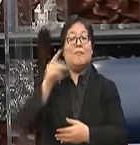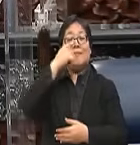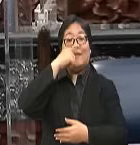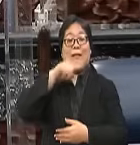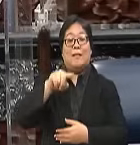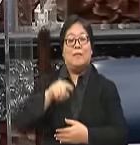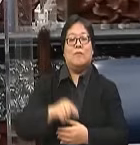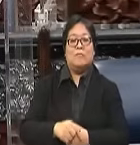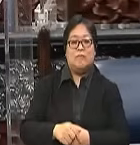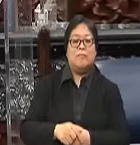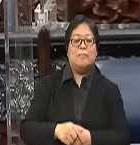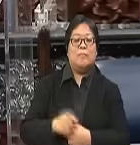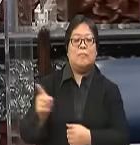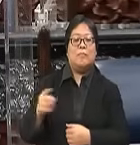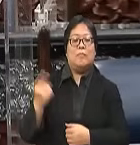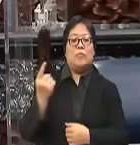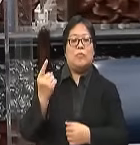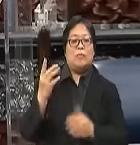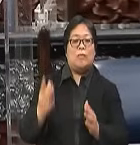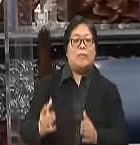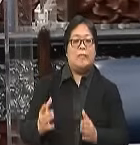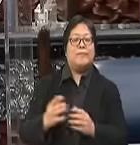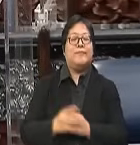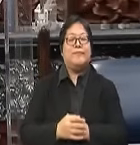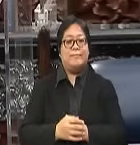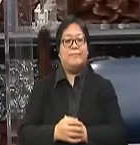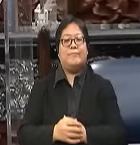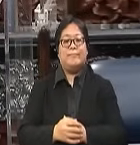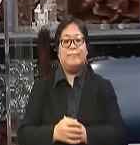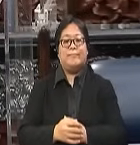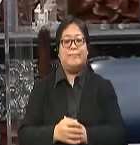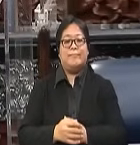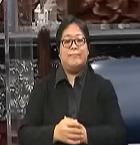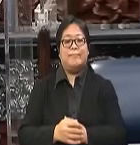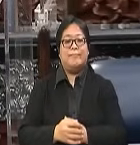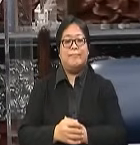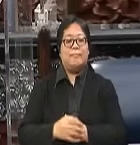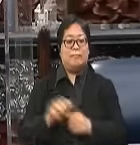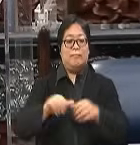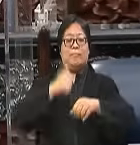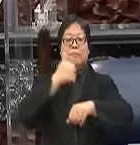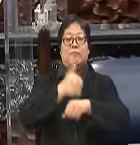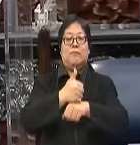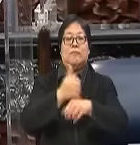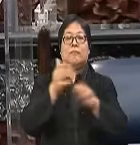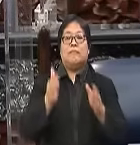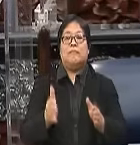mana seorang daripada Pembina